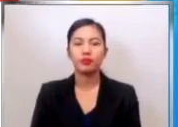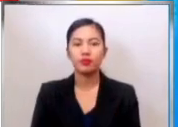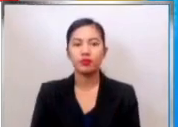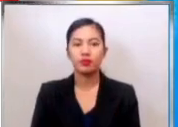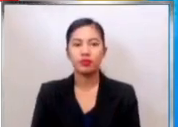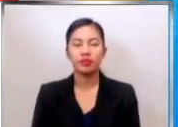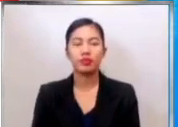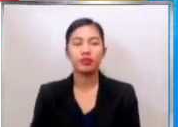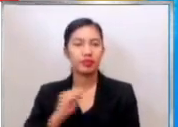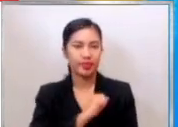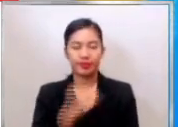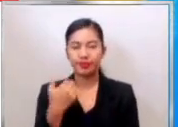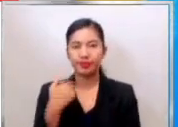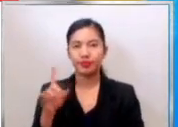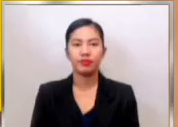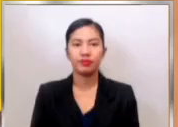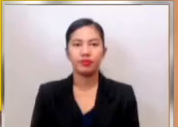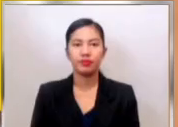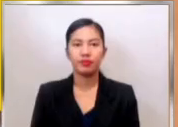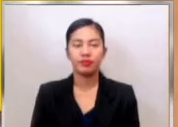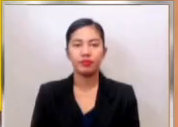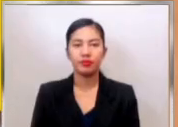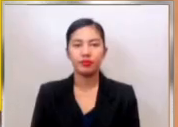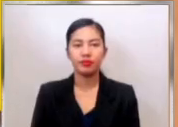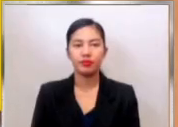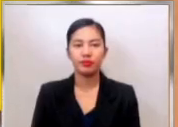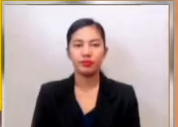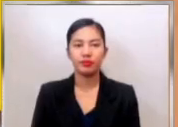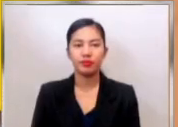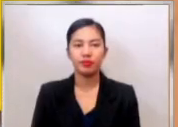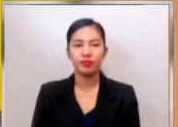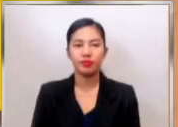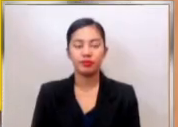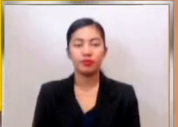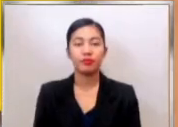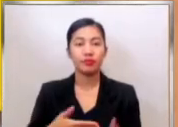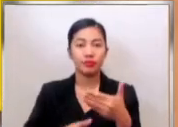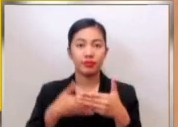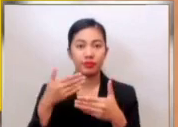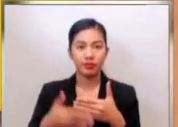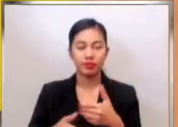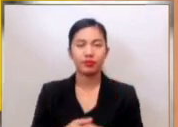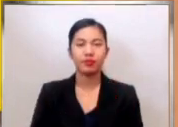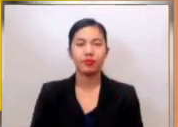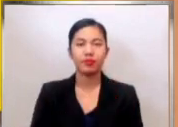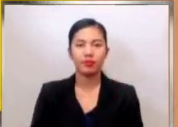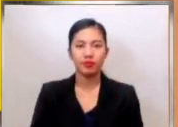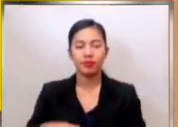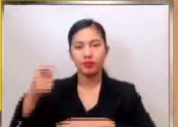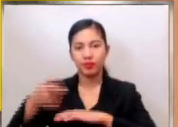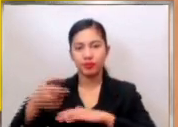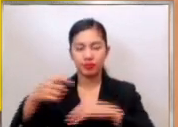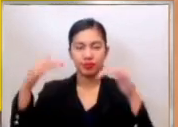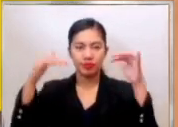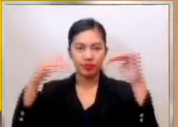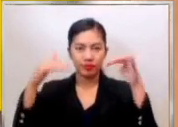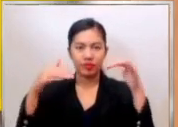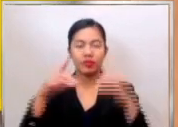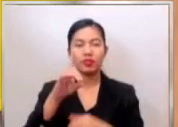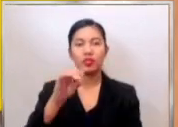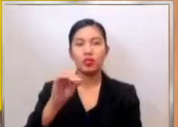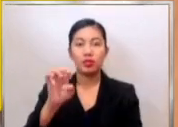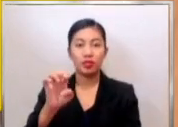Senado sa mga sinabi ni Dargani. Nagkainitan sa budget hearing ng Department of Energy nang kwestiyonin ni Senador Manny